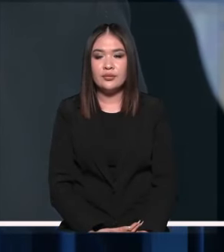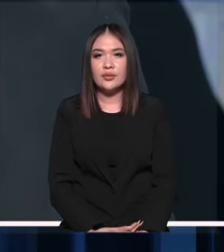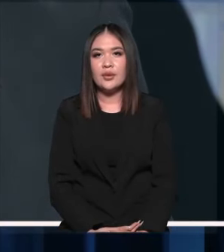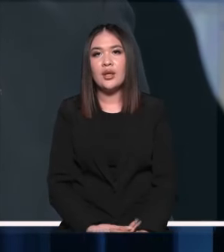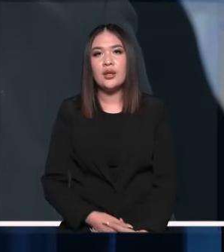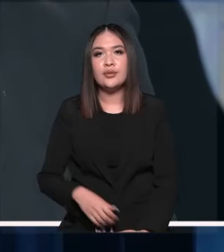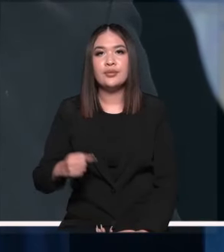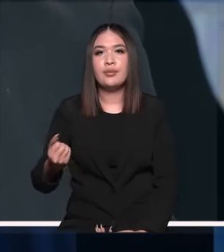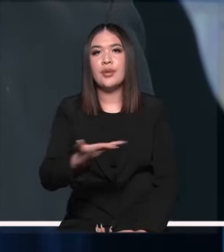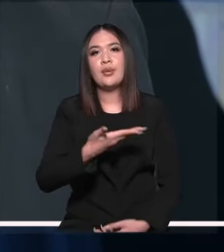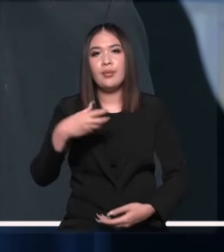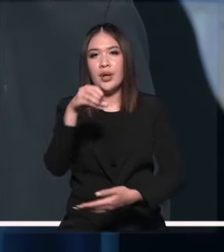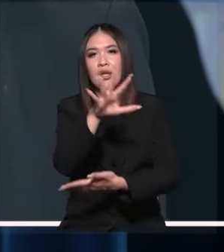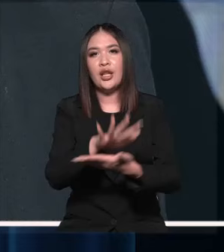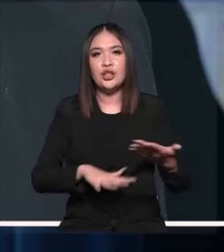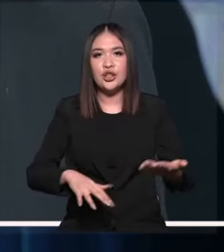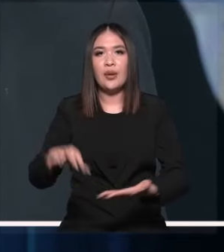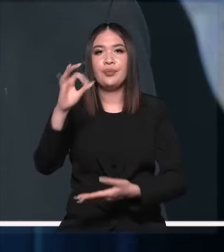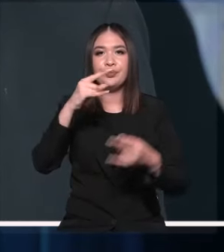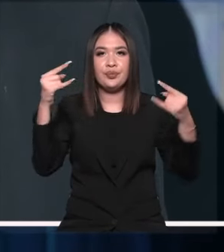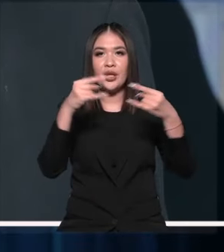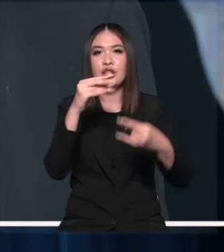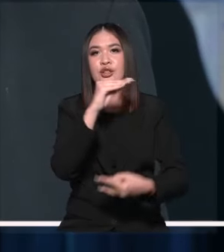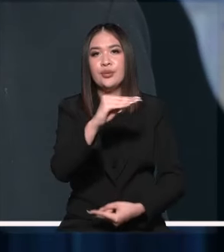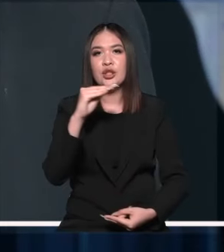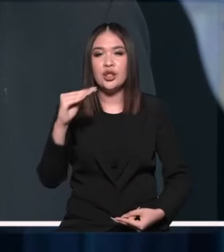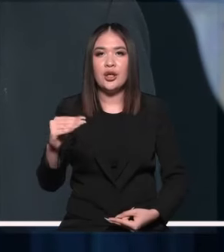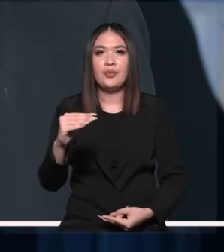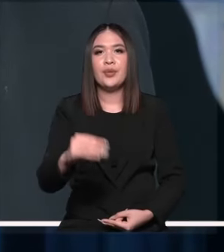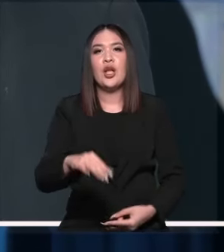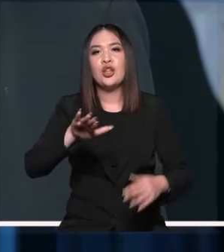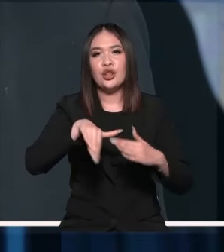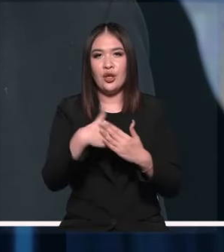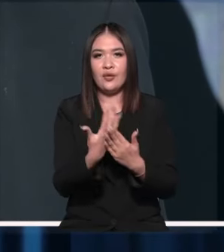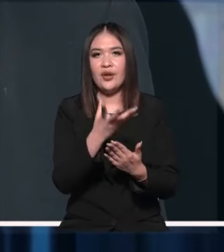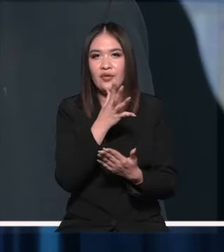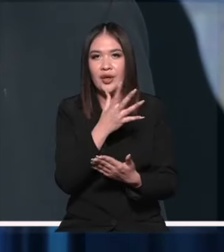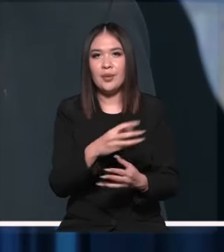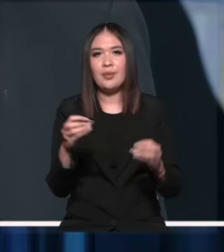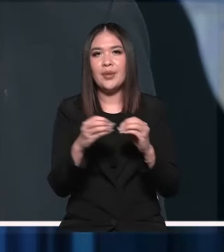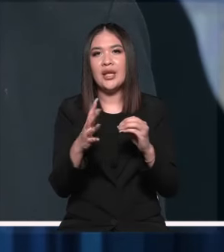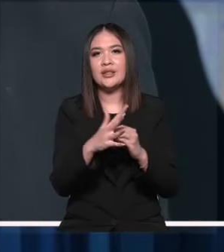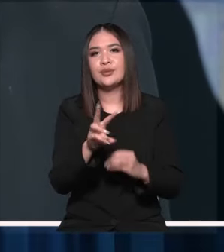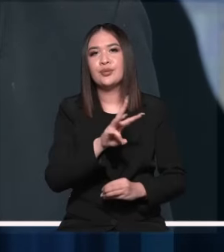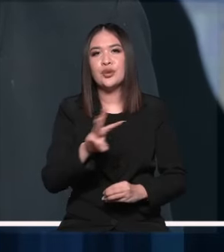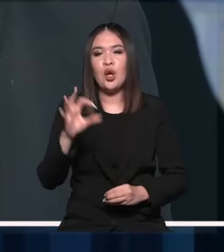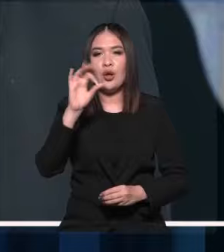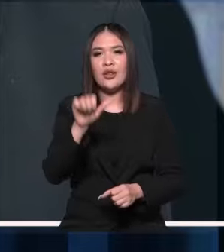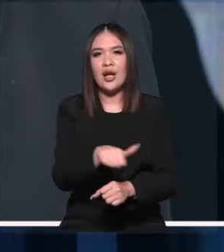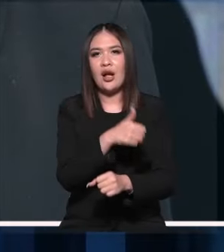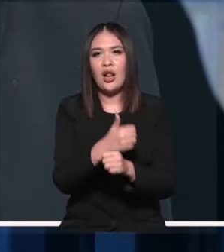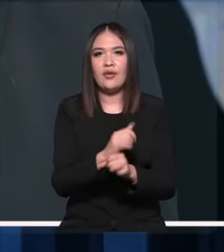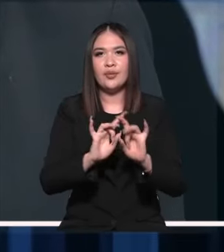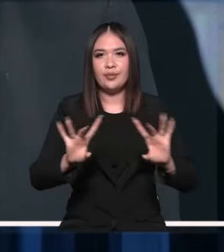вечер, уважаемые зрители. Мы продолжаем информационное вещание телеканала «Жібек Жылы» в эфире «Новое время». Ближайшие 15 минут только